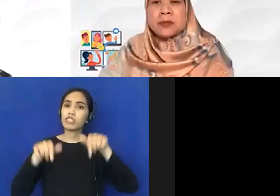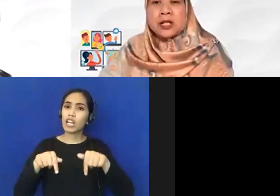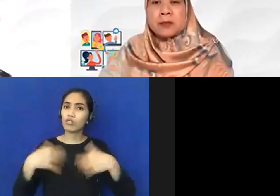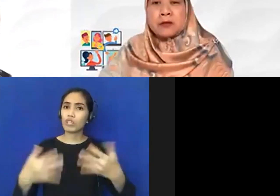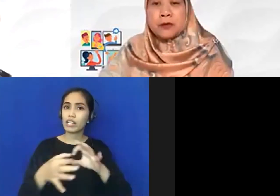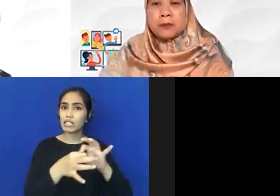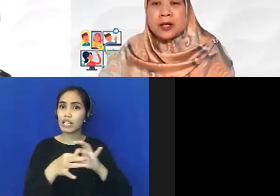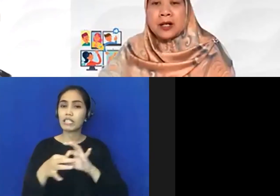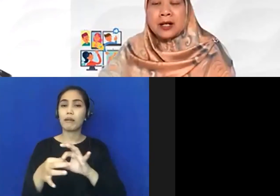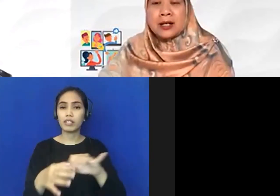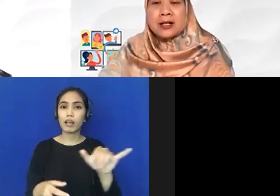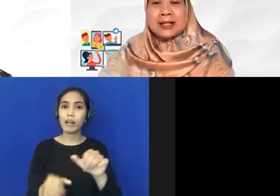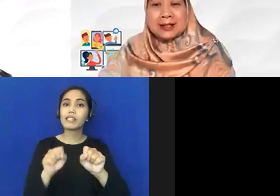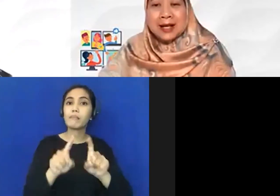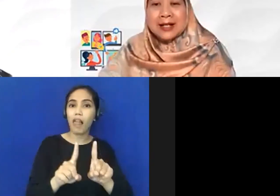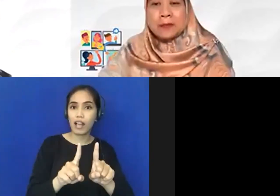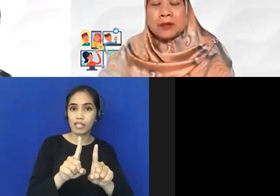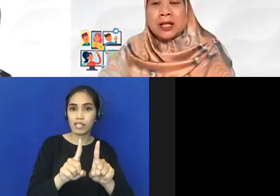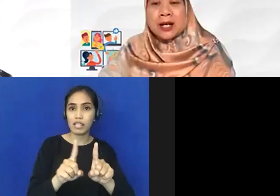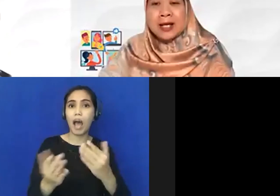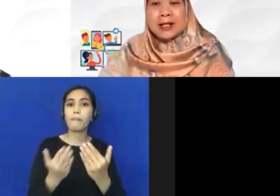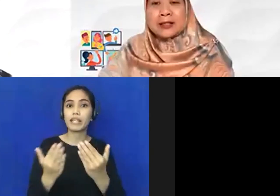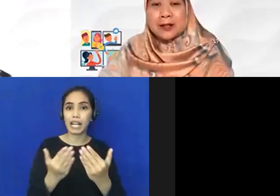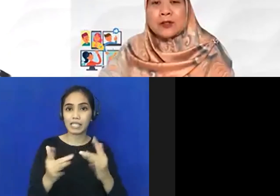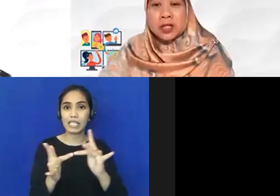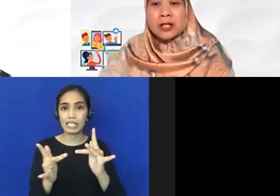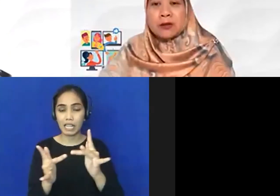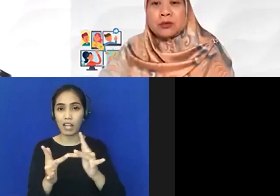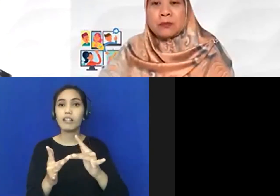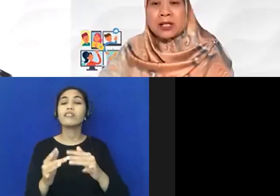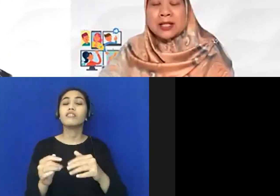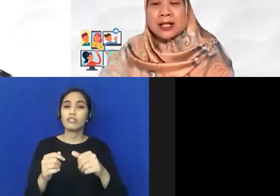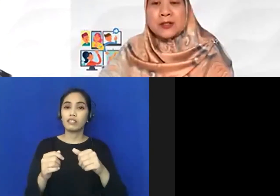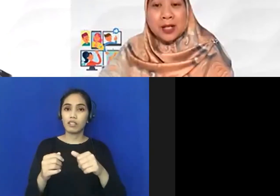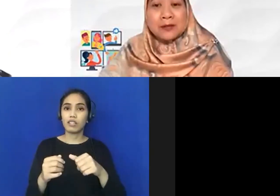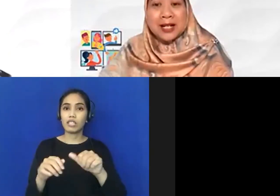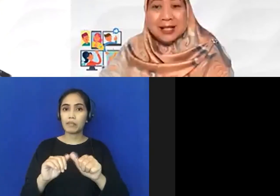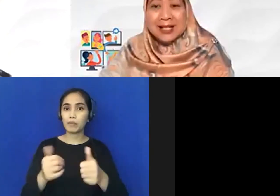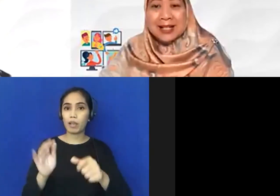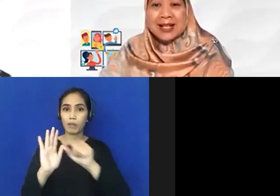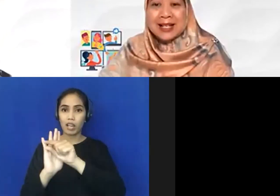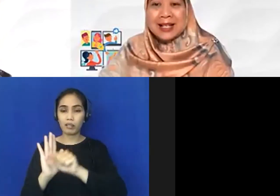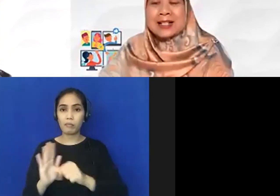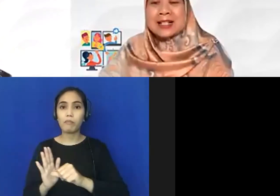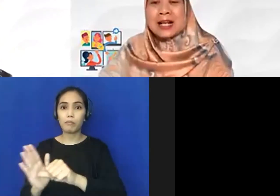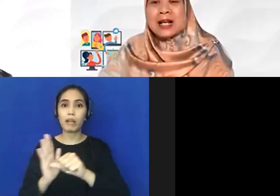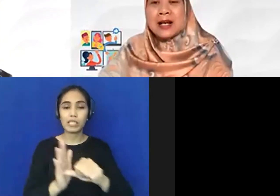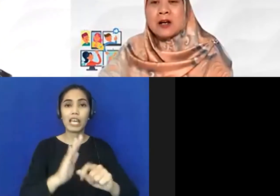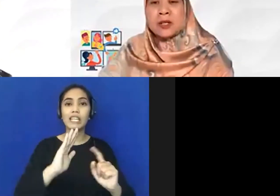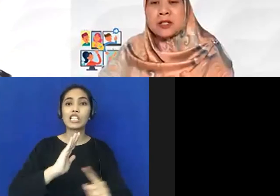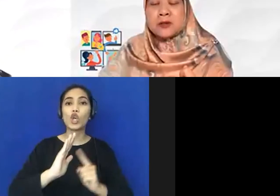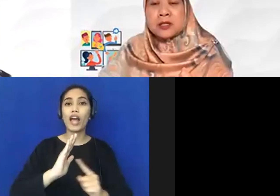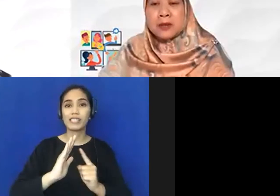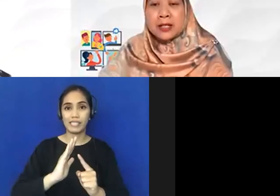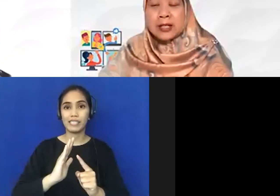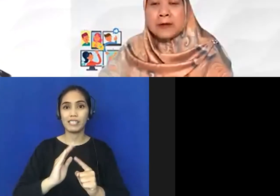dengan 11 platform digital yang memberikan layanan telekonseling untuk pasien isolasi mandiri. Ya kan, sekarang kan ada kalau